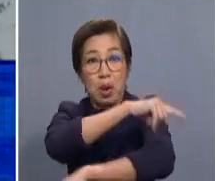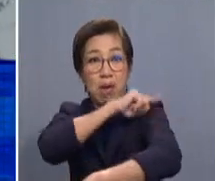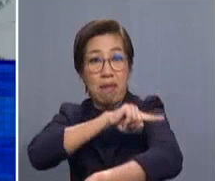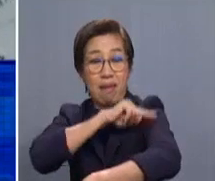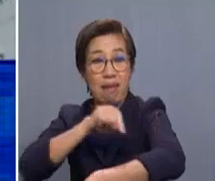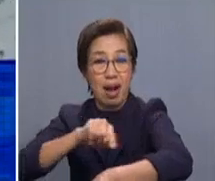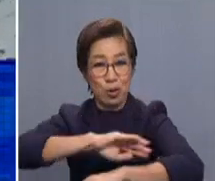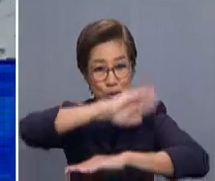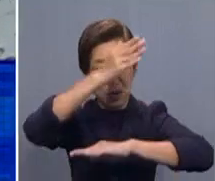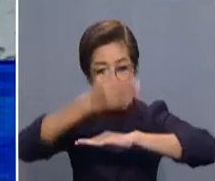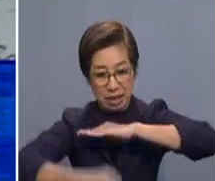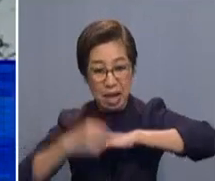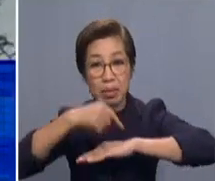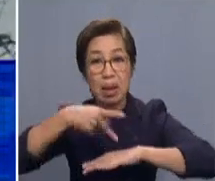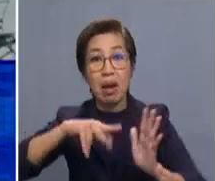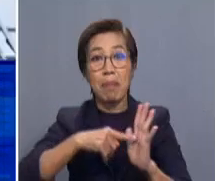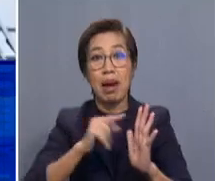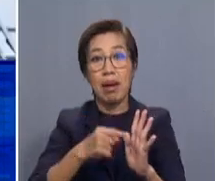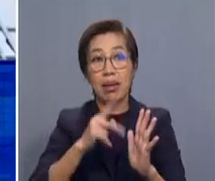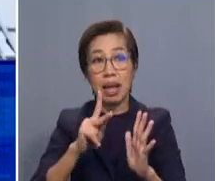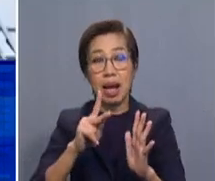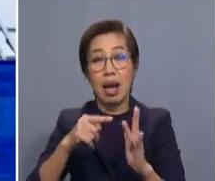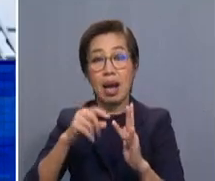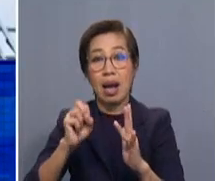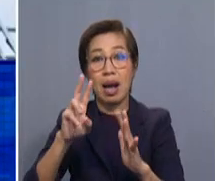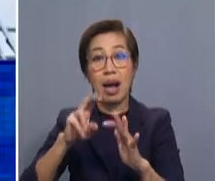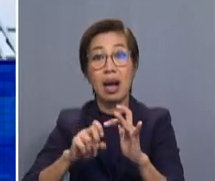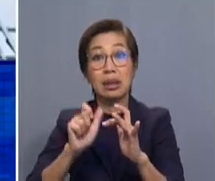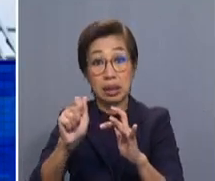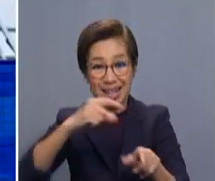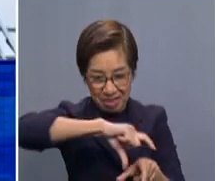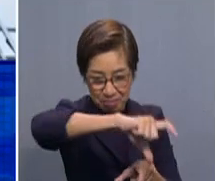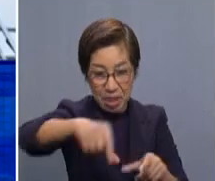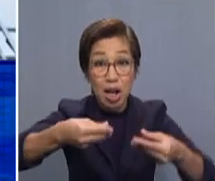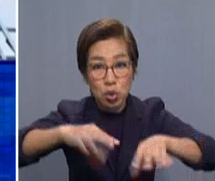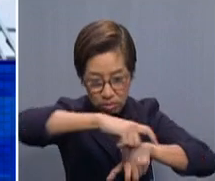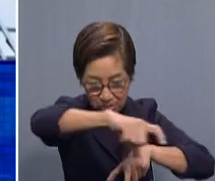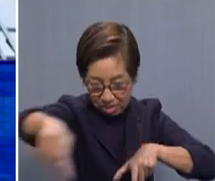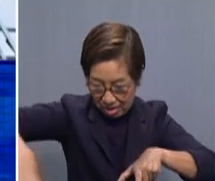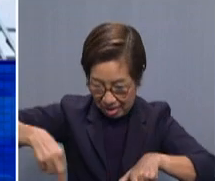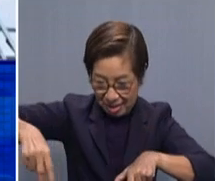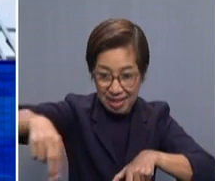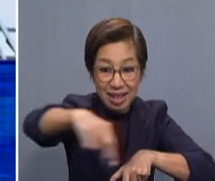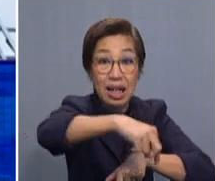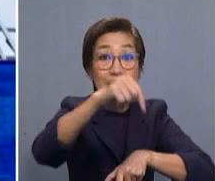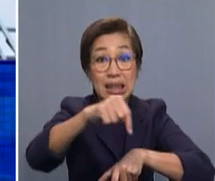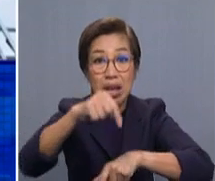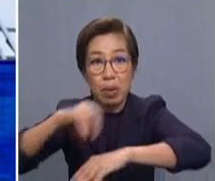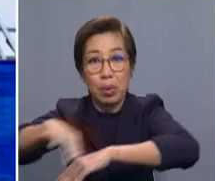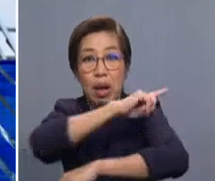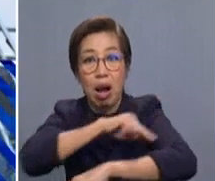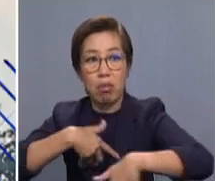ปกคลุมบริเวณผ่าตัดเสื้อวัดผาตากเสื้อนะคะซึ่งก็เป็นจุดชมวิวสกายวอล์คนะฮะเออเรียกว่ามีประชาชน